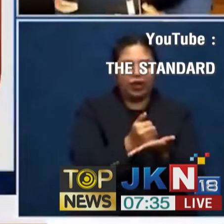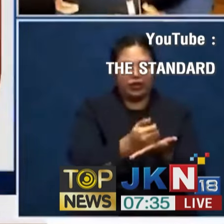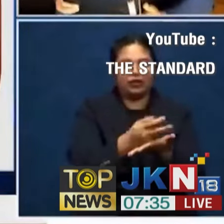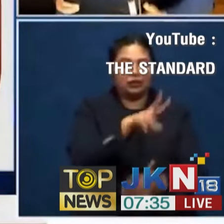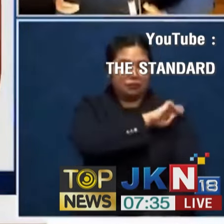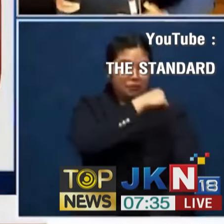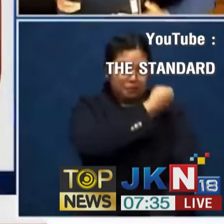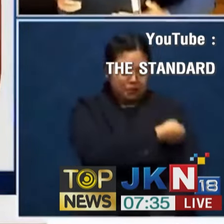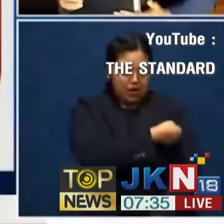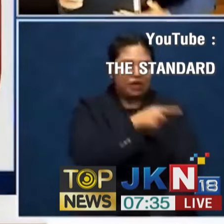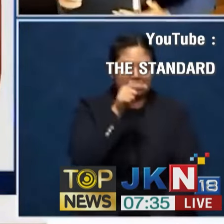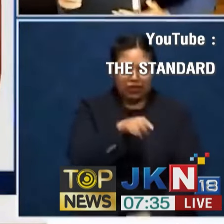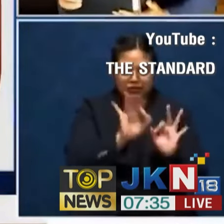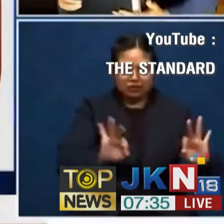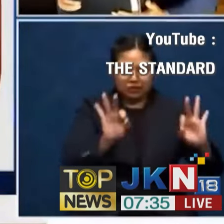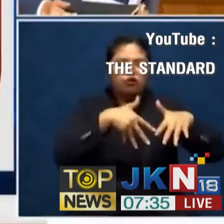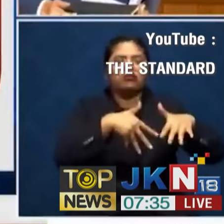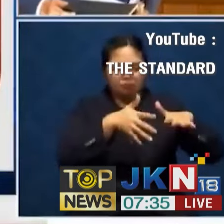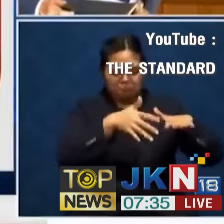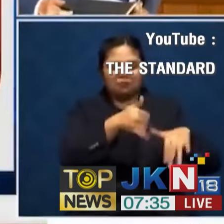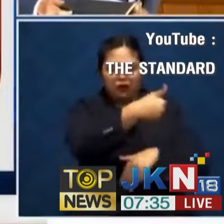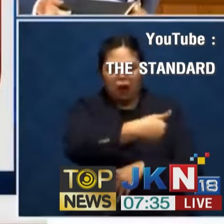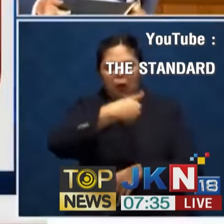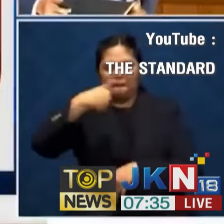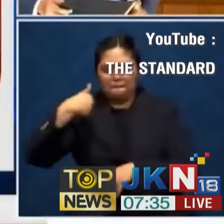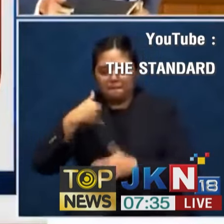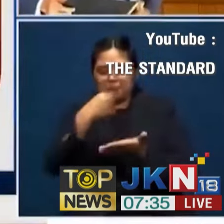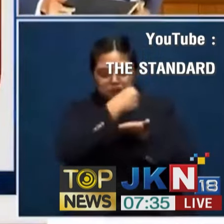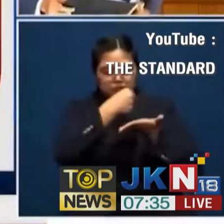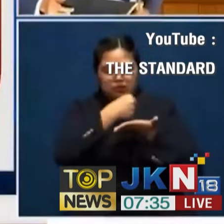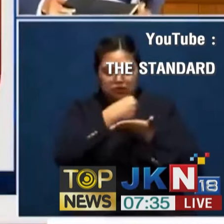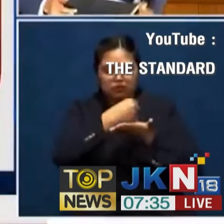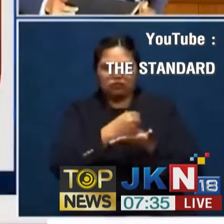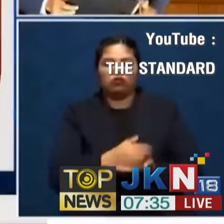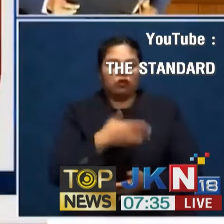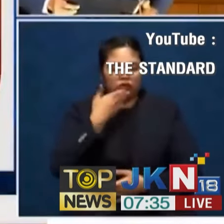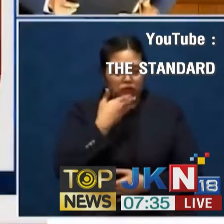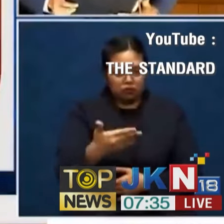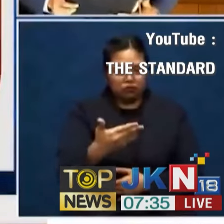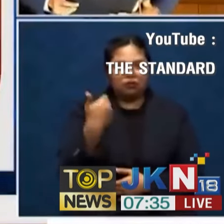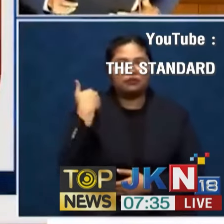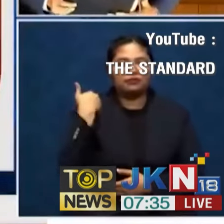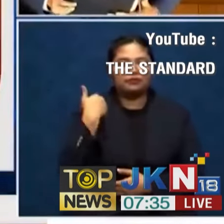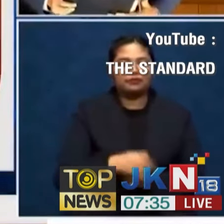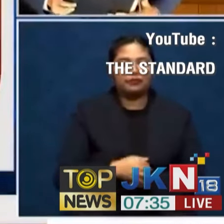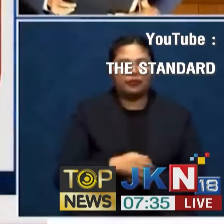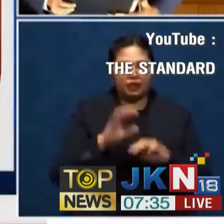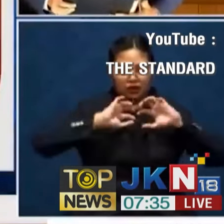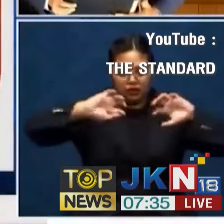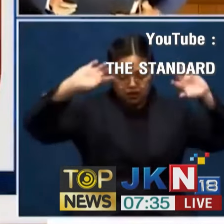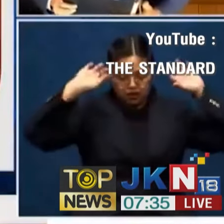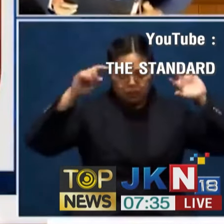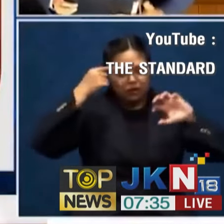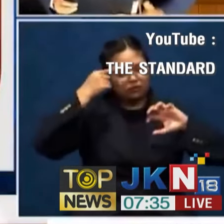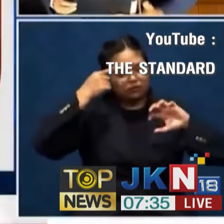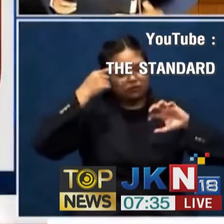าย้อนไปฟังชัดๆนะฮะคุณภาพชีวิตระดับ2ค ือนอกจากนี้รัฐบาลจะดำเนินแนวทางนโยบาย